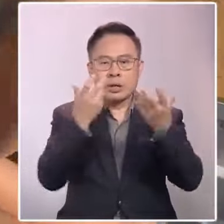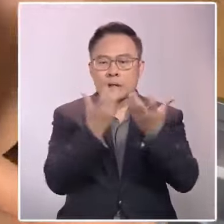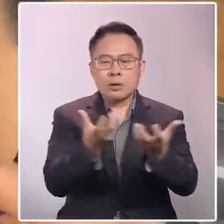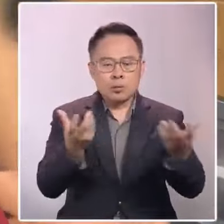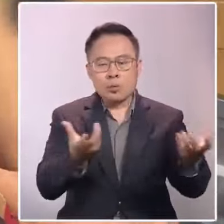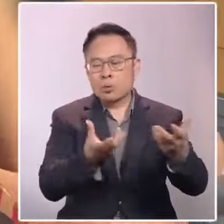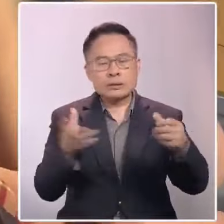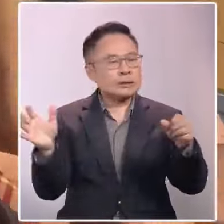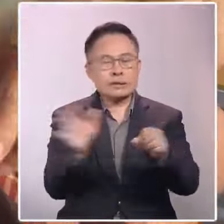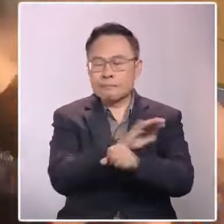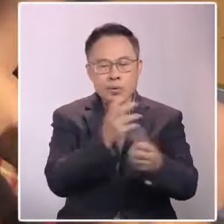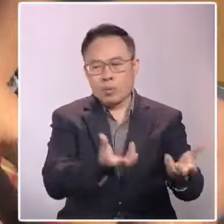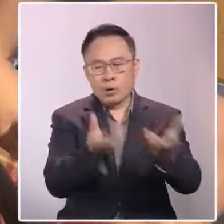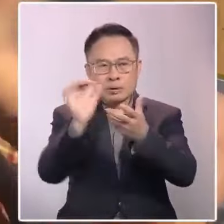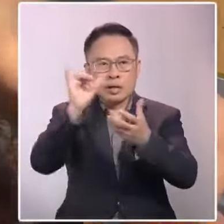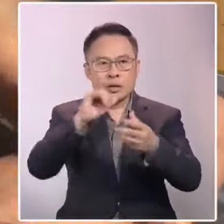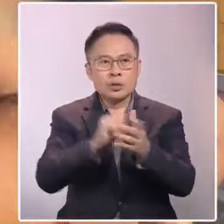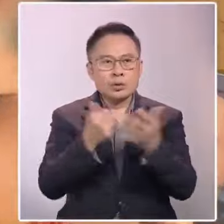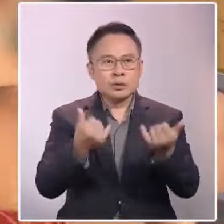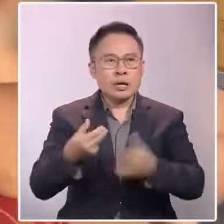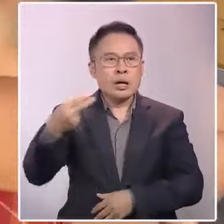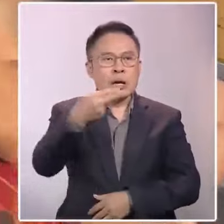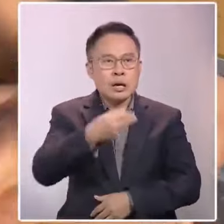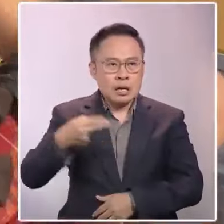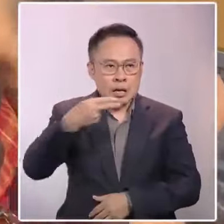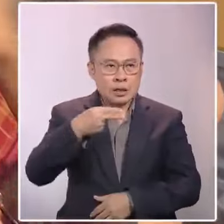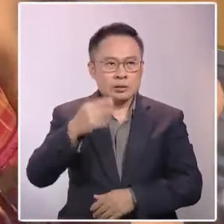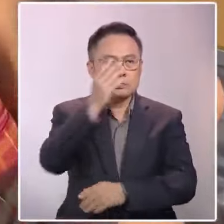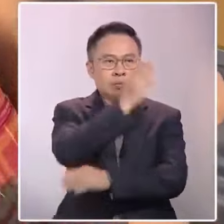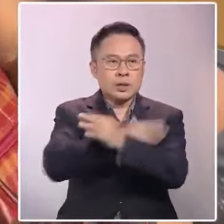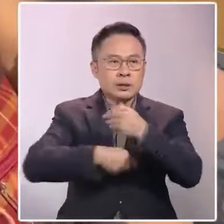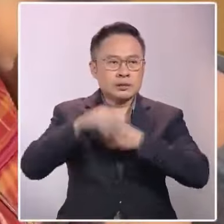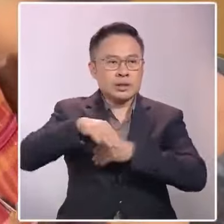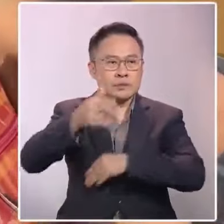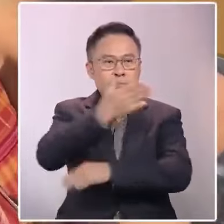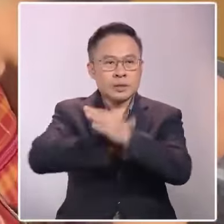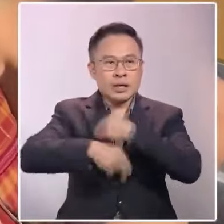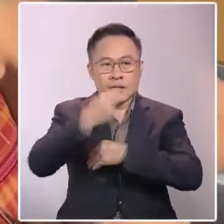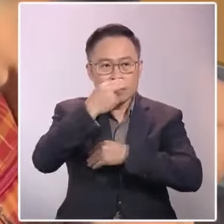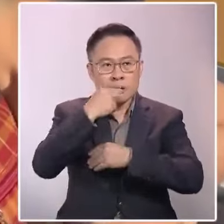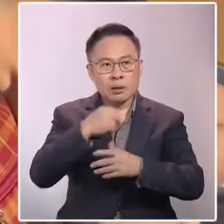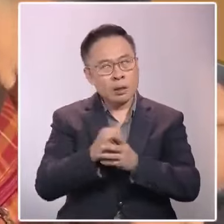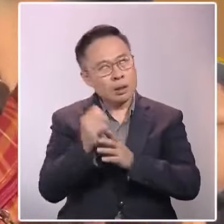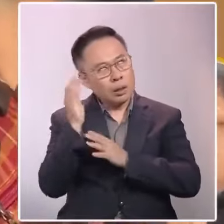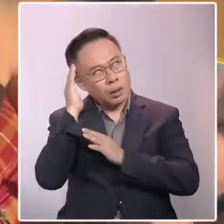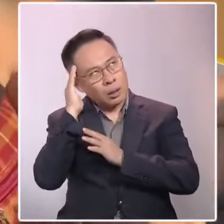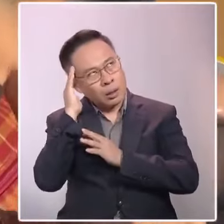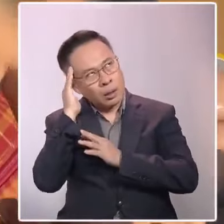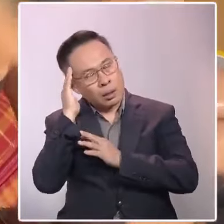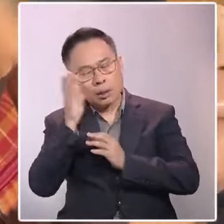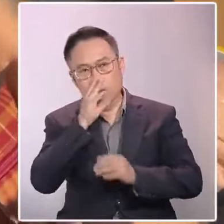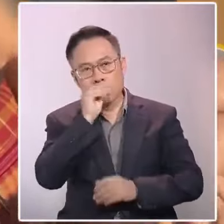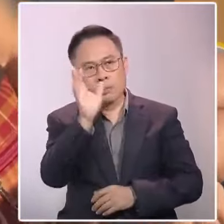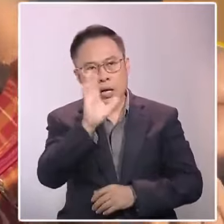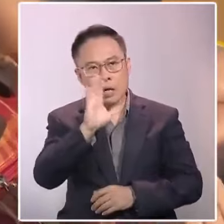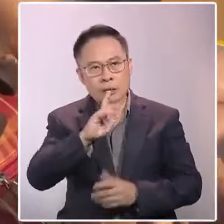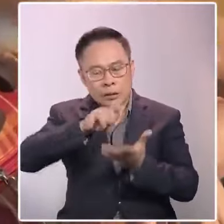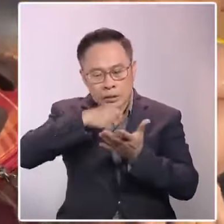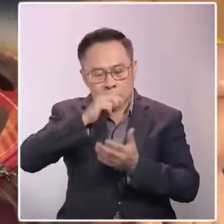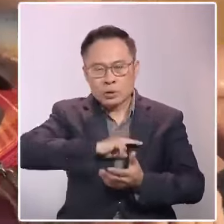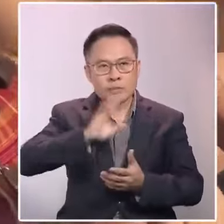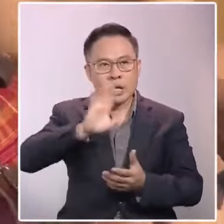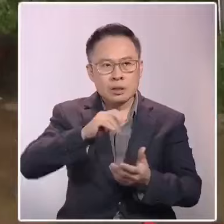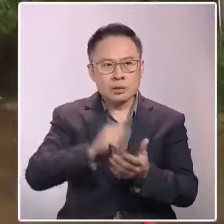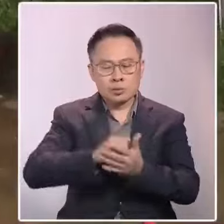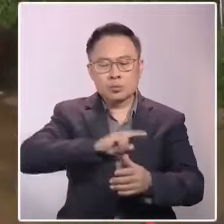านค่ะ ก็เป็นห่วงใช่ไหมว่า เป็นห่วงหลานเป็นเด็กพิเศษ ครับ พูดไม่ได้ เขาช่วยตัวเองยังไม่ได้เน า ะ ไม่ได้กินข้าวกินอะไรก็จูง